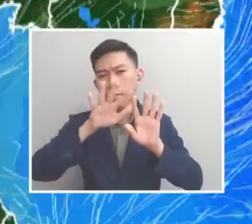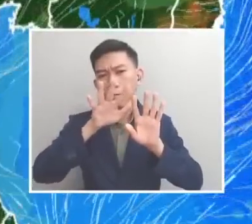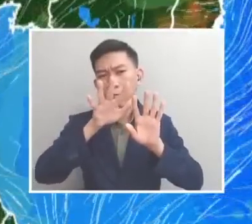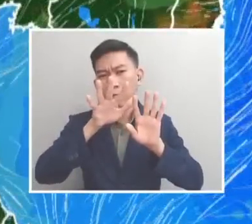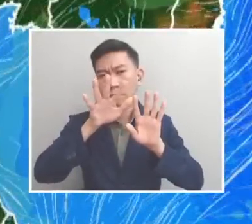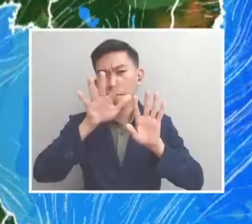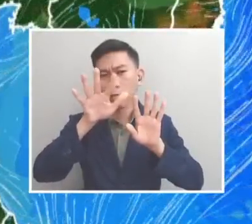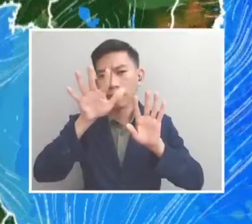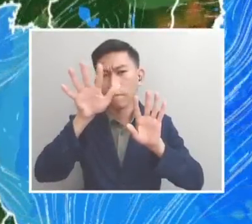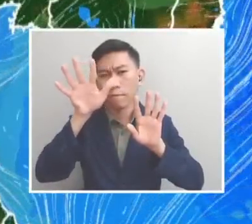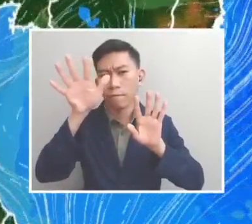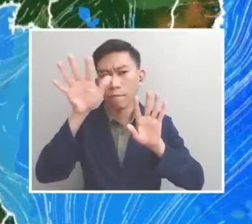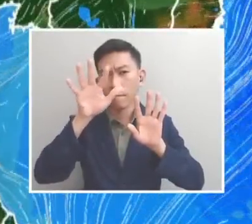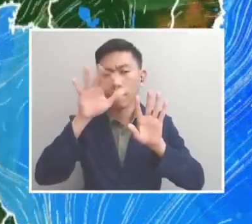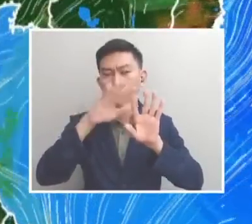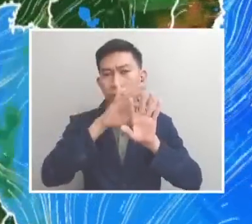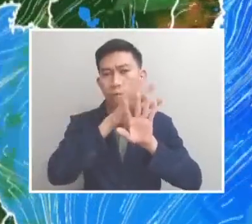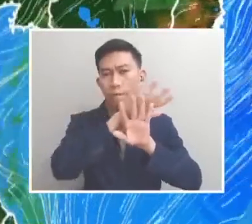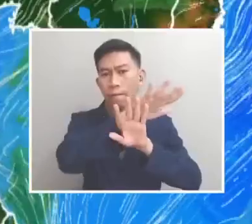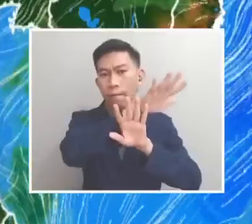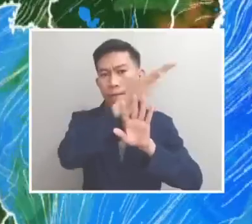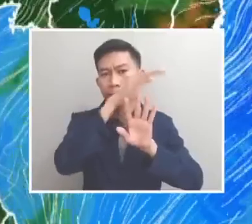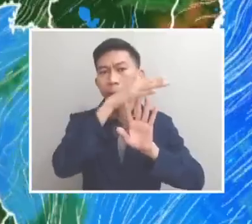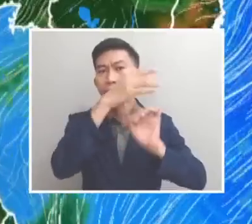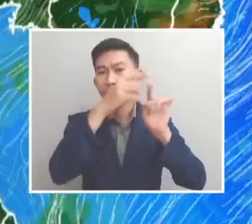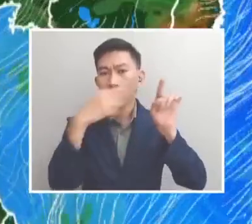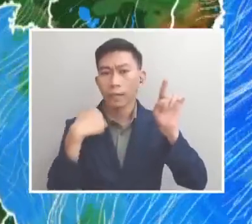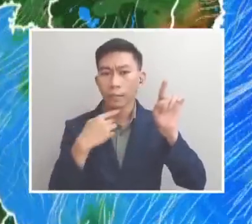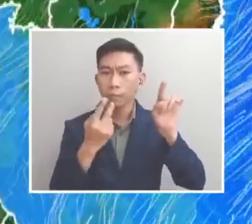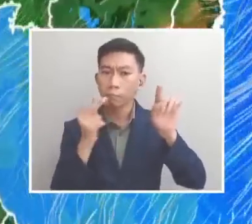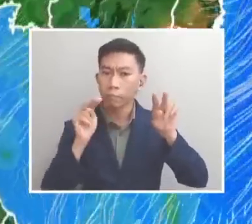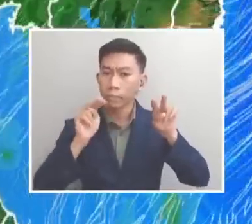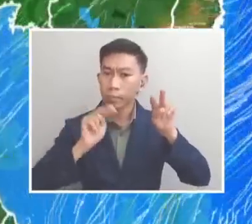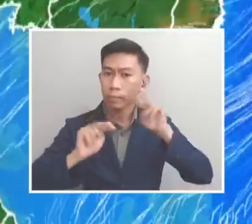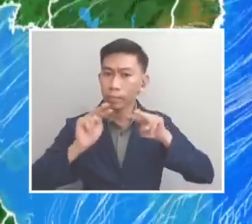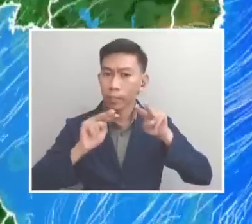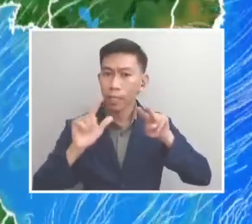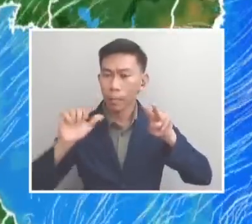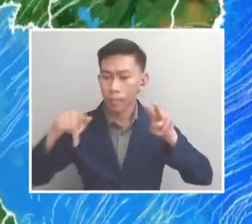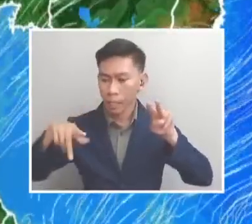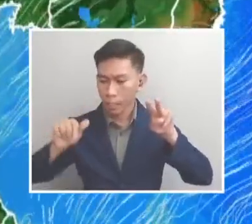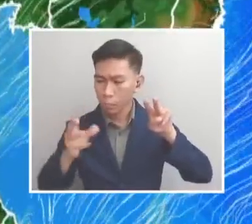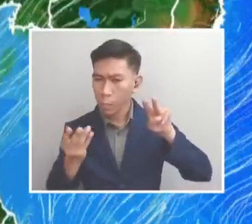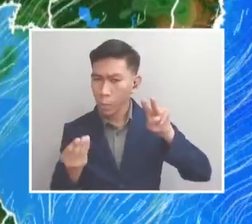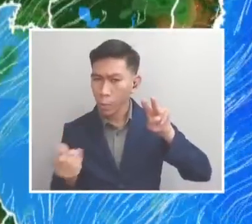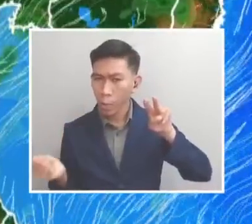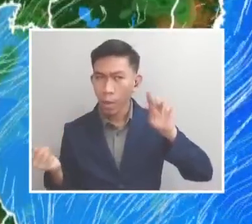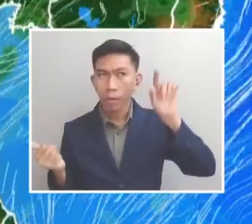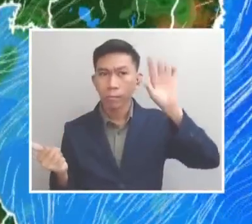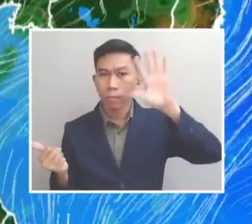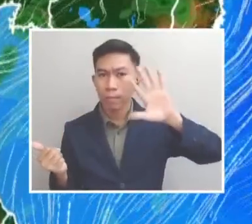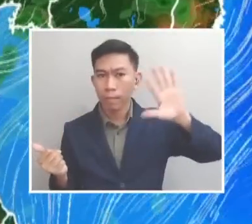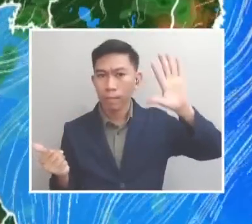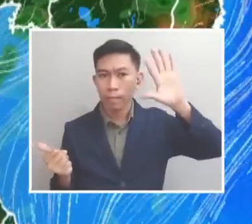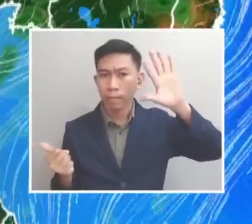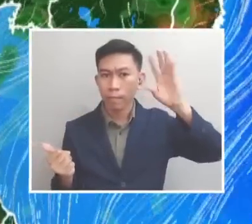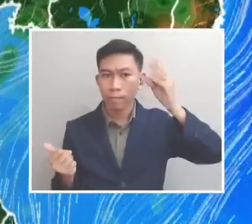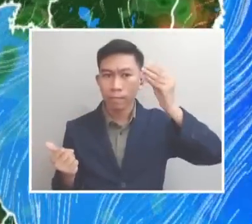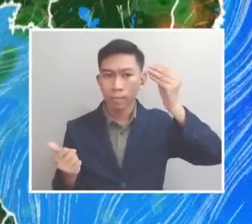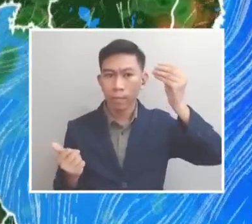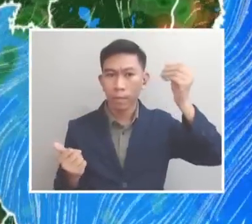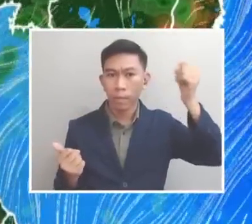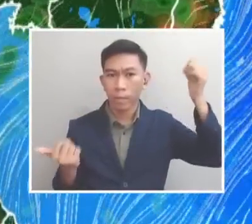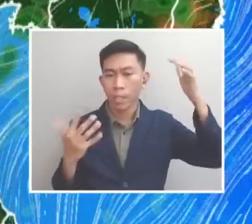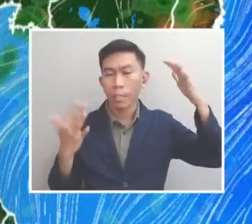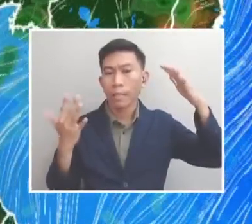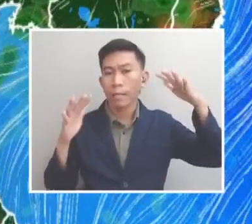itong binabantayang LPA o babantayang LPA at mawawala na rin itong frontal system. Kaya hihina po at